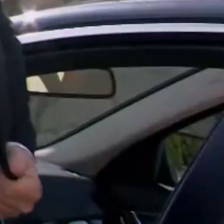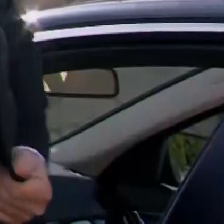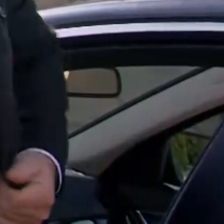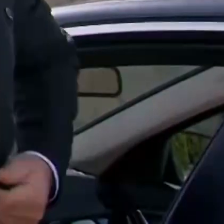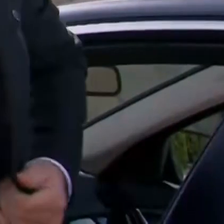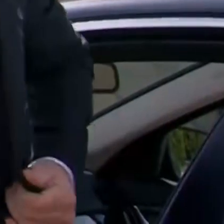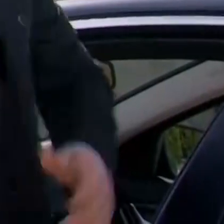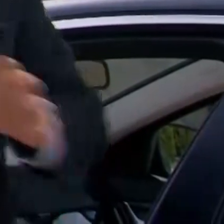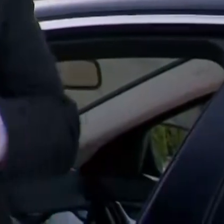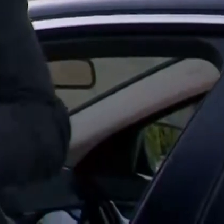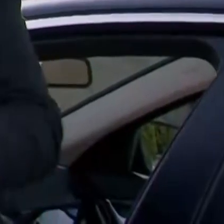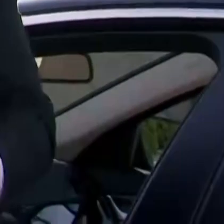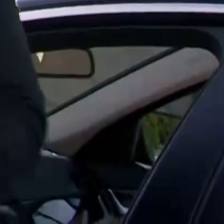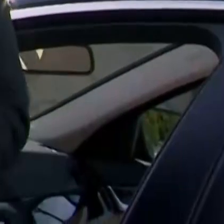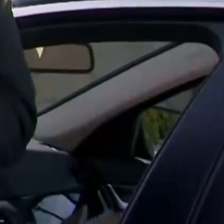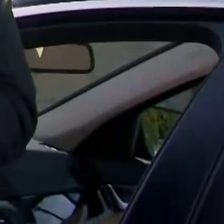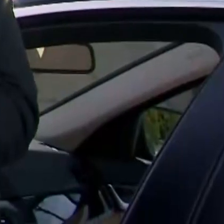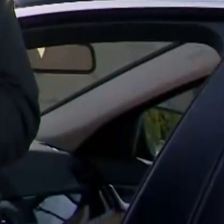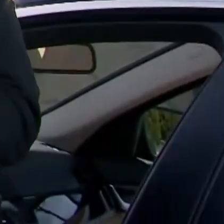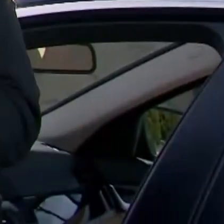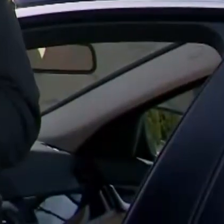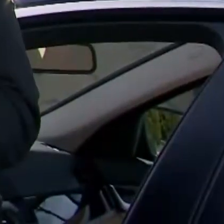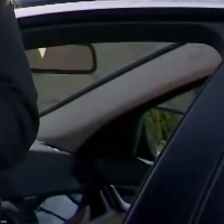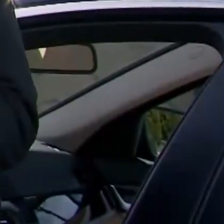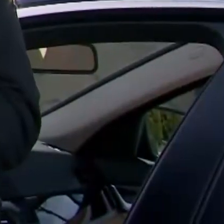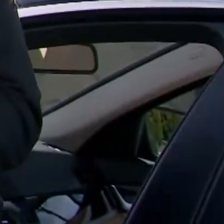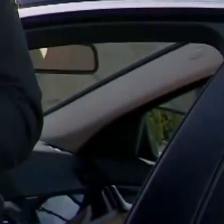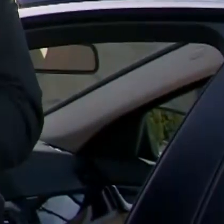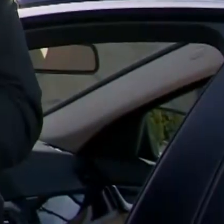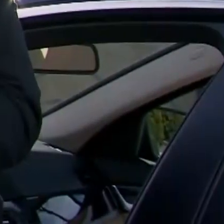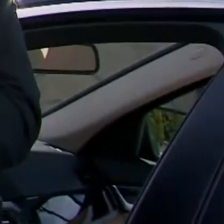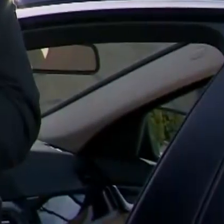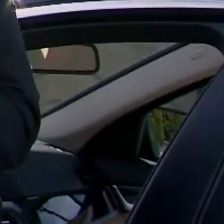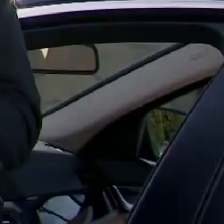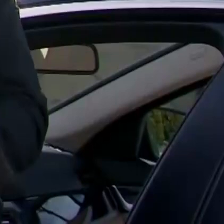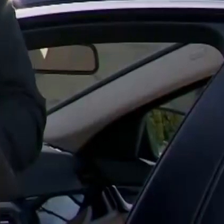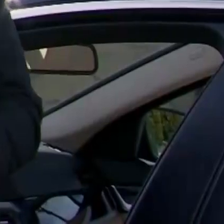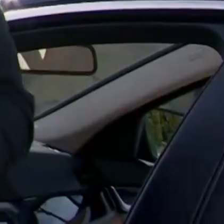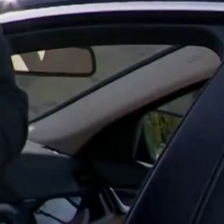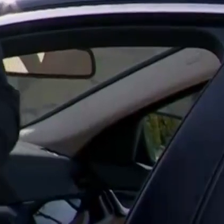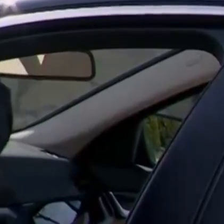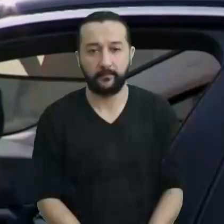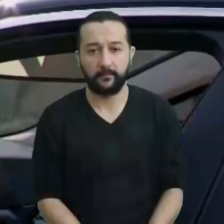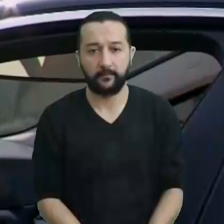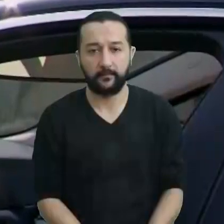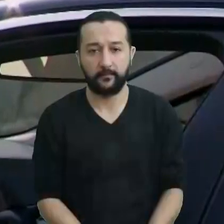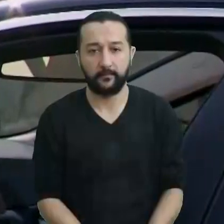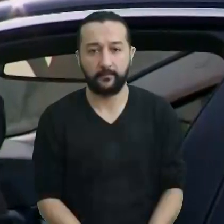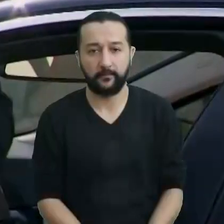Etrafına bakınarak elini ceketinin iç cebine atıp cüzdanını çıkardı. 100 lira aldı içinden. Parayı rüzgara doğru